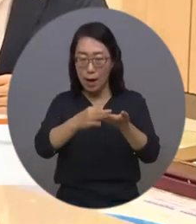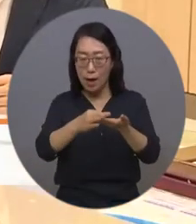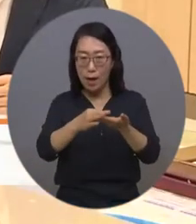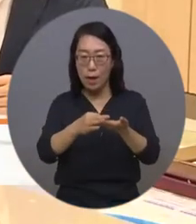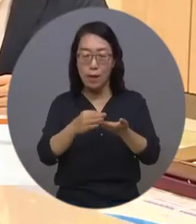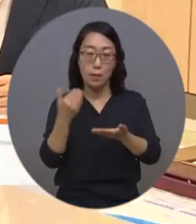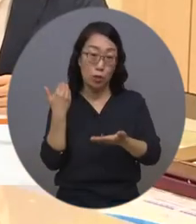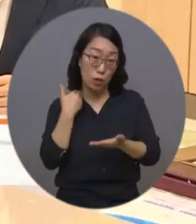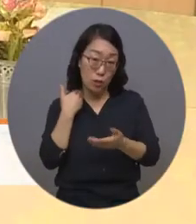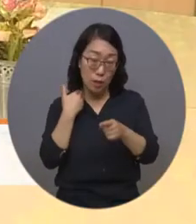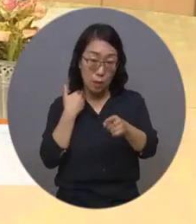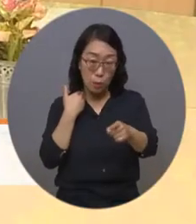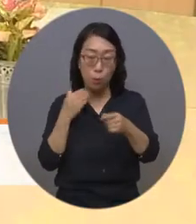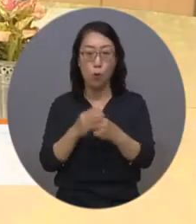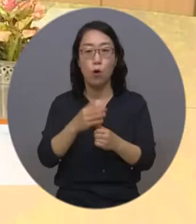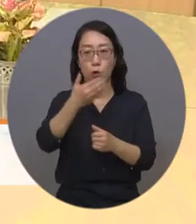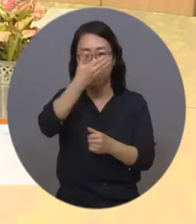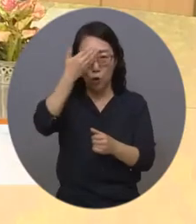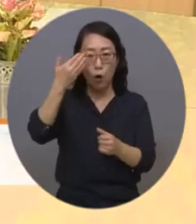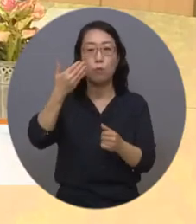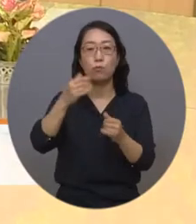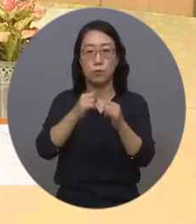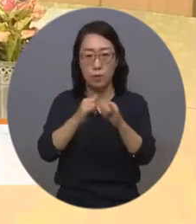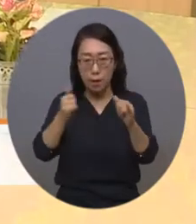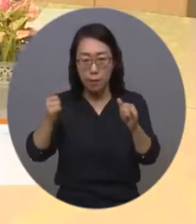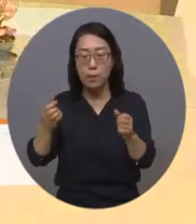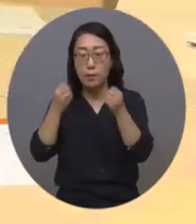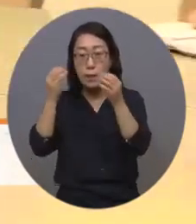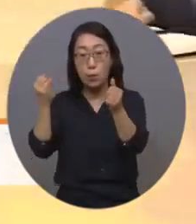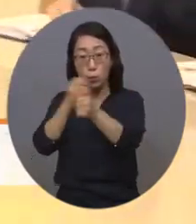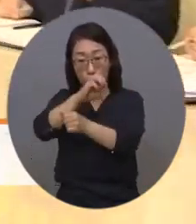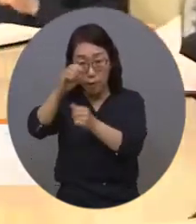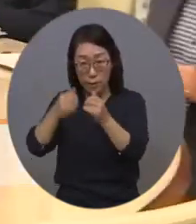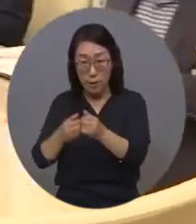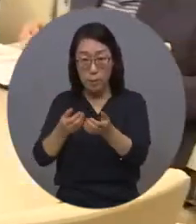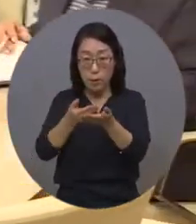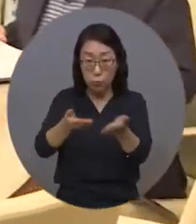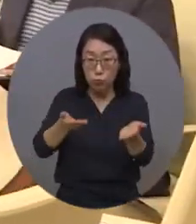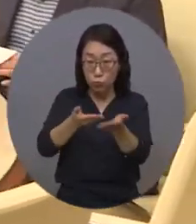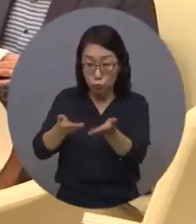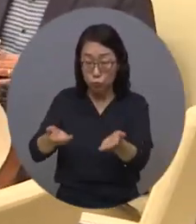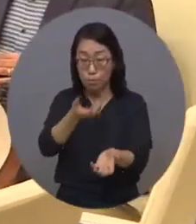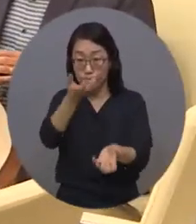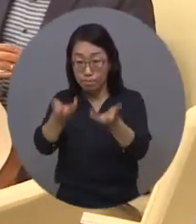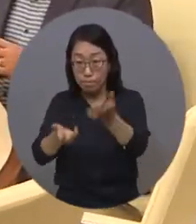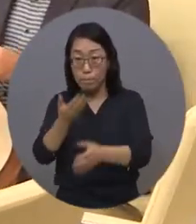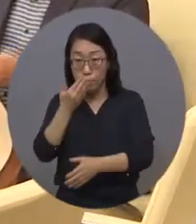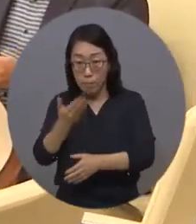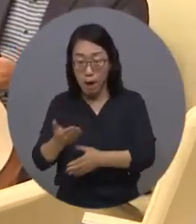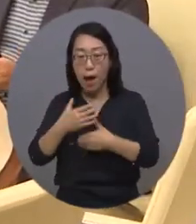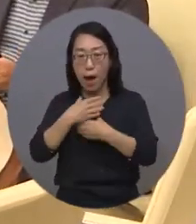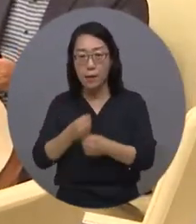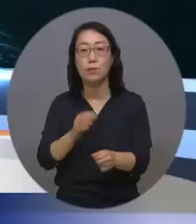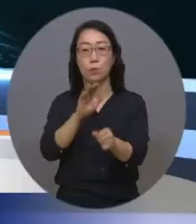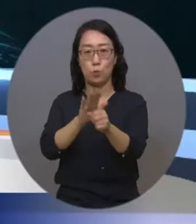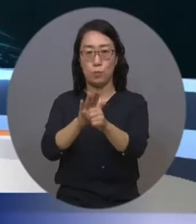주거 취약계층에 공급해 경제적 부담을 덜어주고 안정적인 주거 환경을 제공한다는 계획입니다.